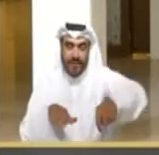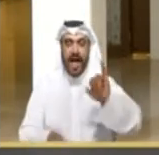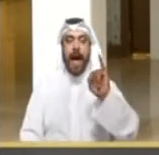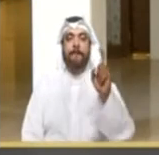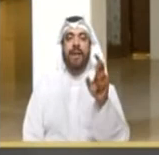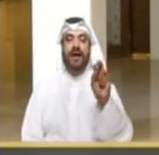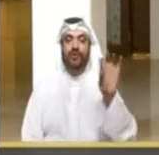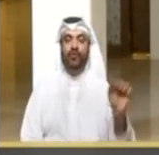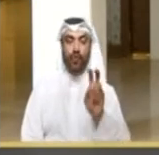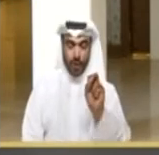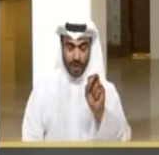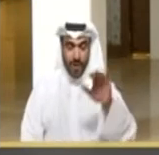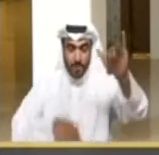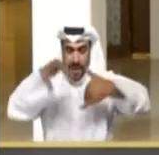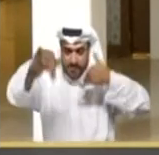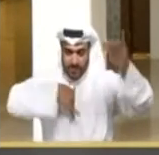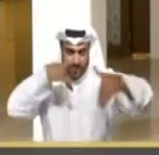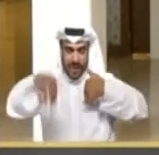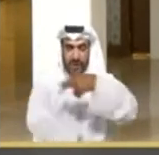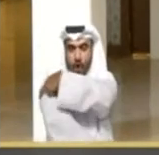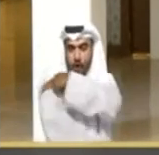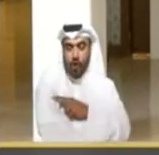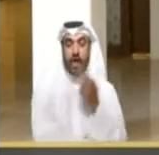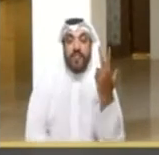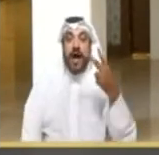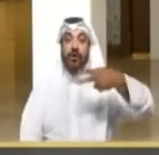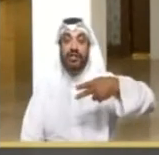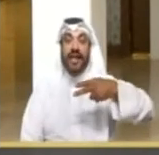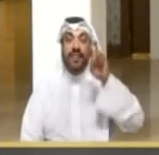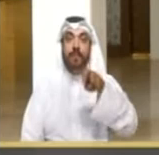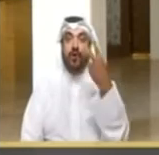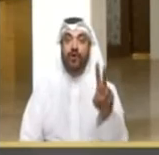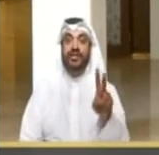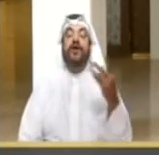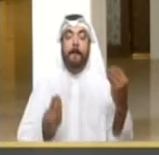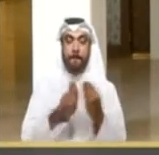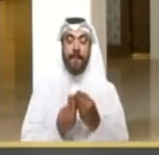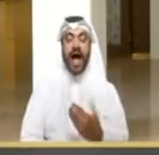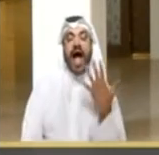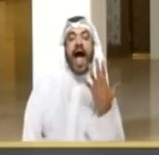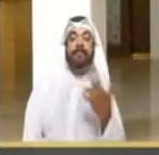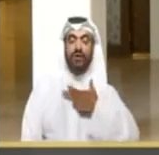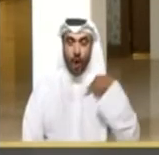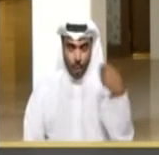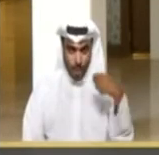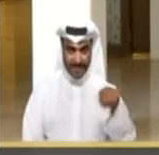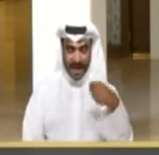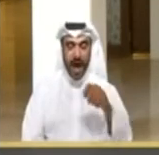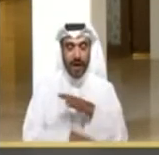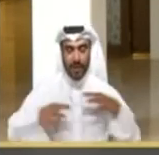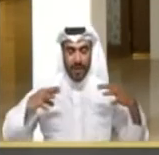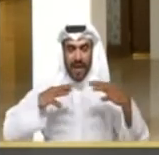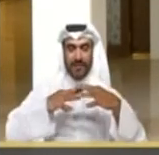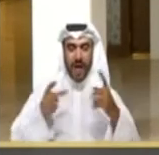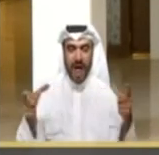الغانم بحضور 28 نائب وبحضور أيضا 5 وزراء يمثلون السلطتين التنفيذية